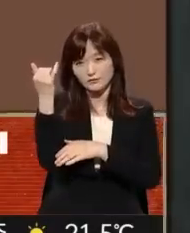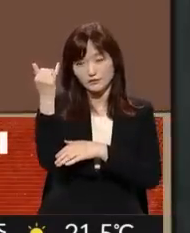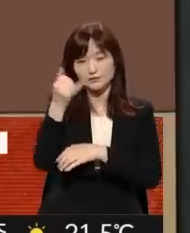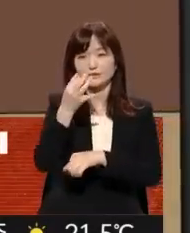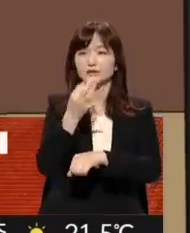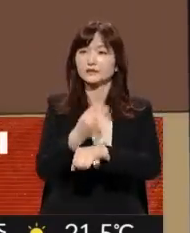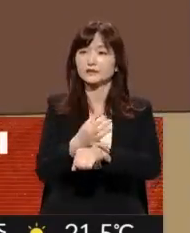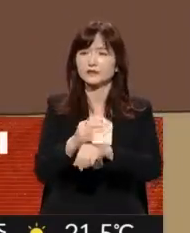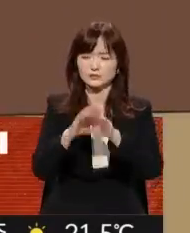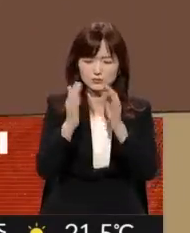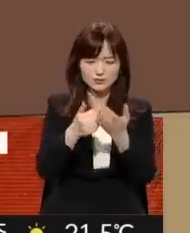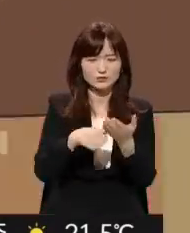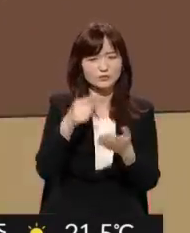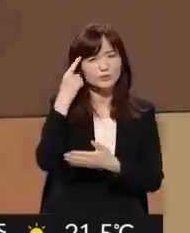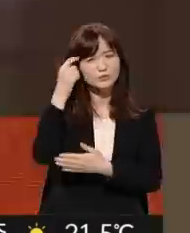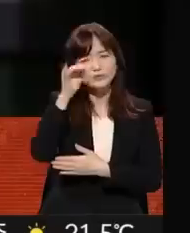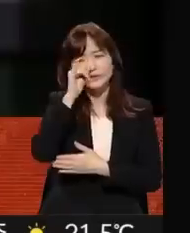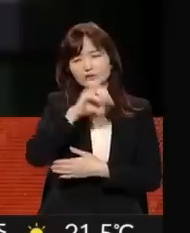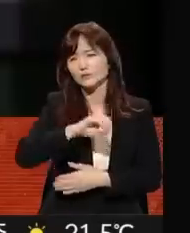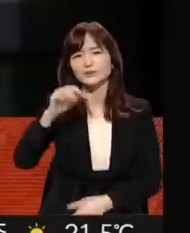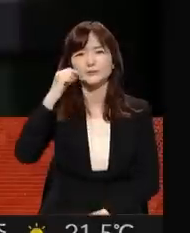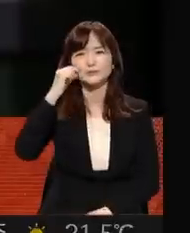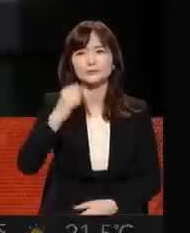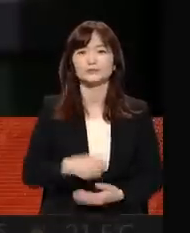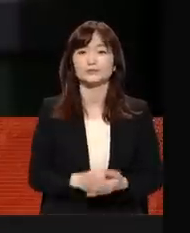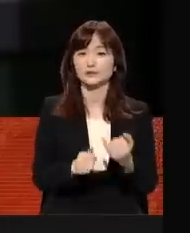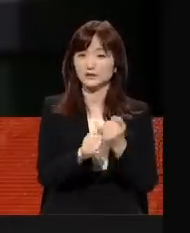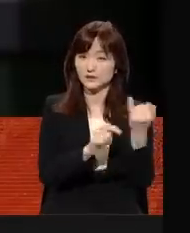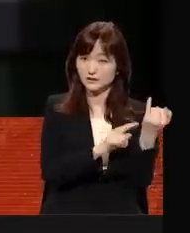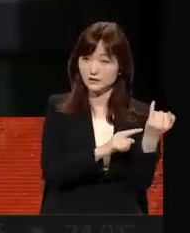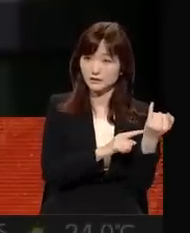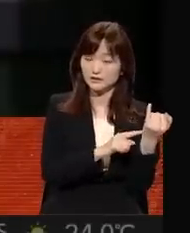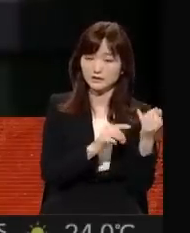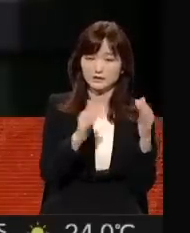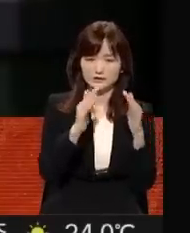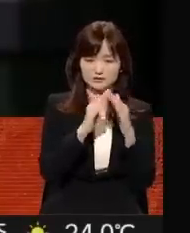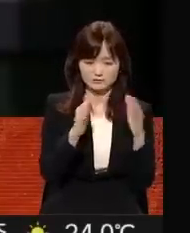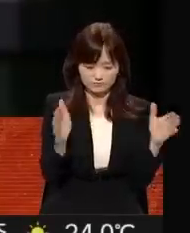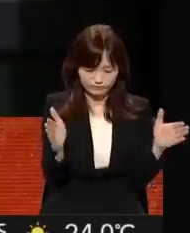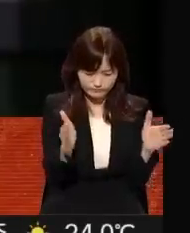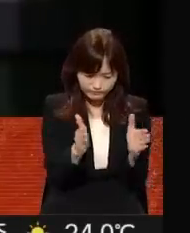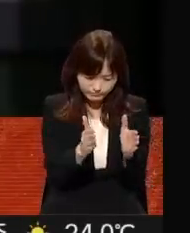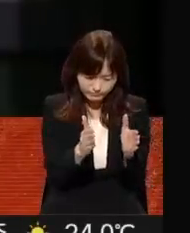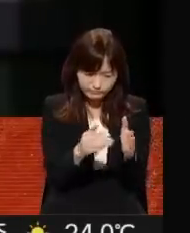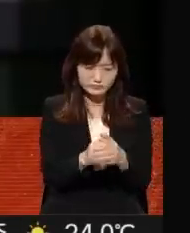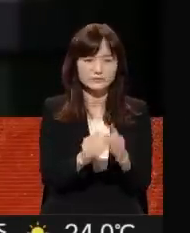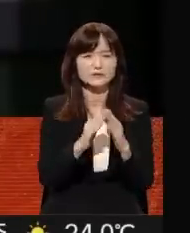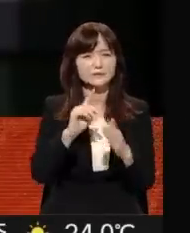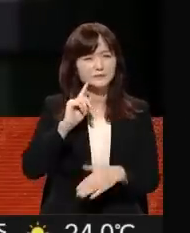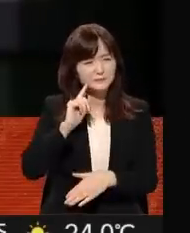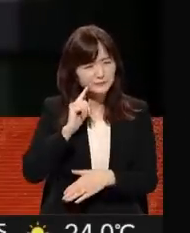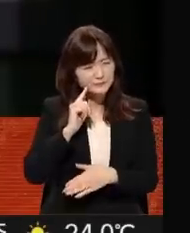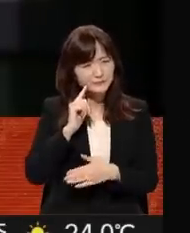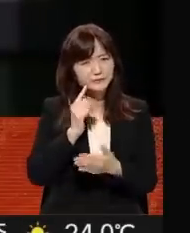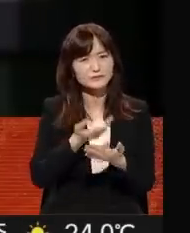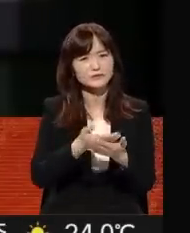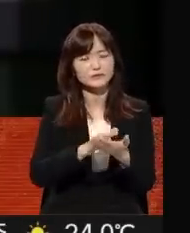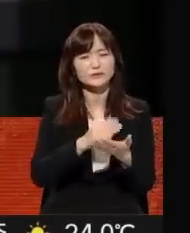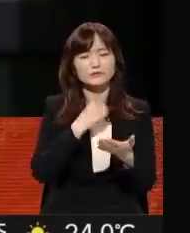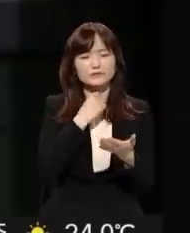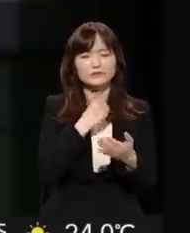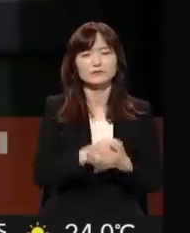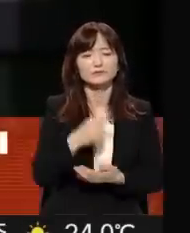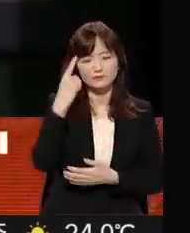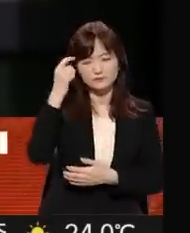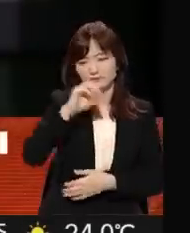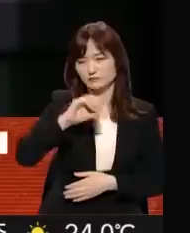있다고 도저히 못 버리겠다고 나온다는 겁니다. 이 아내는 가뜩이나 집도 좁은데 신혼집 예쁘게 꾸미고도 싶은데요. 이 추억이라면서 버리지도